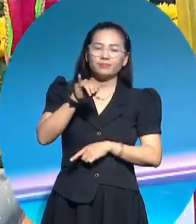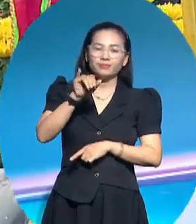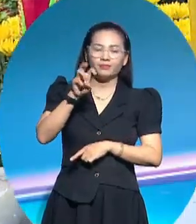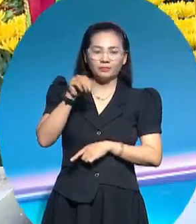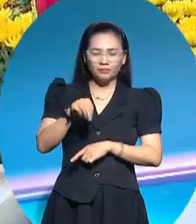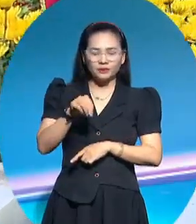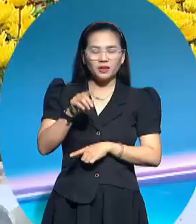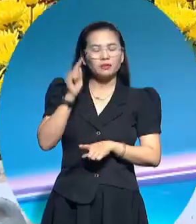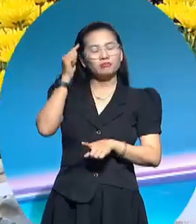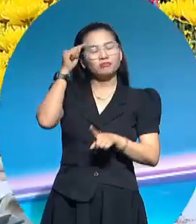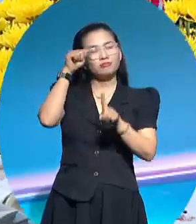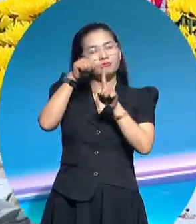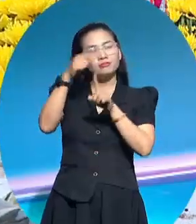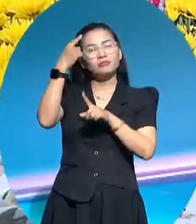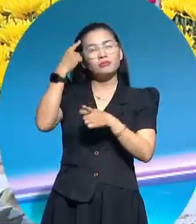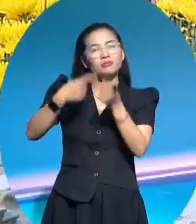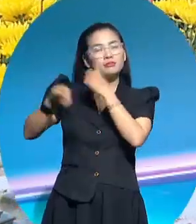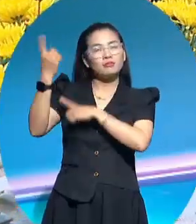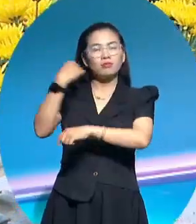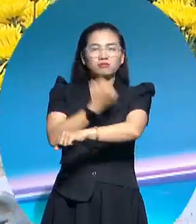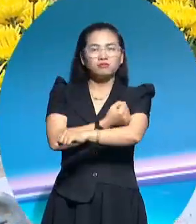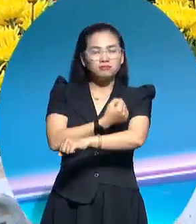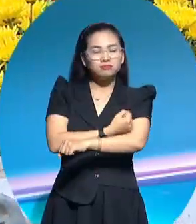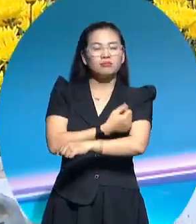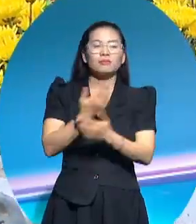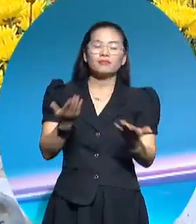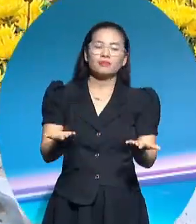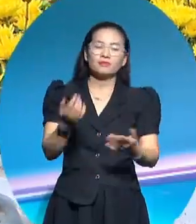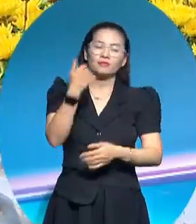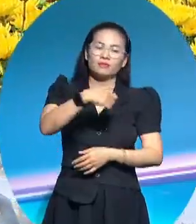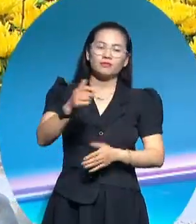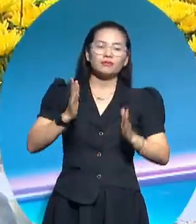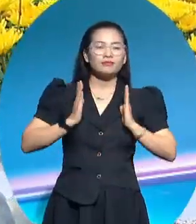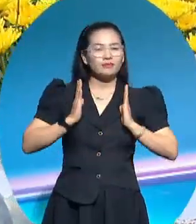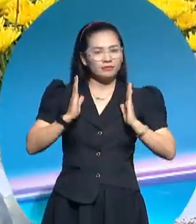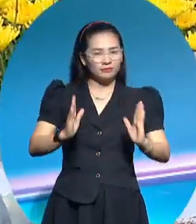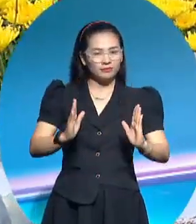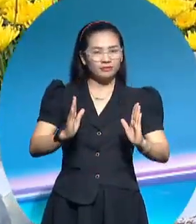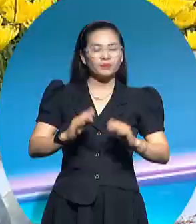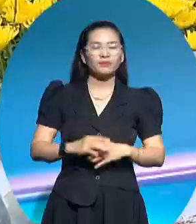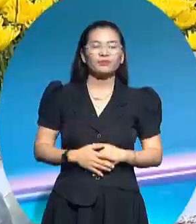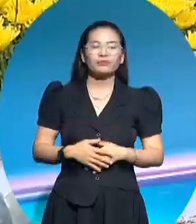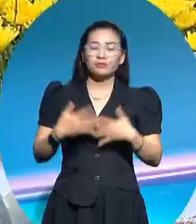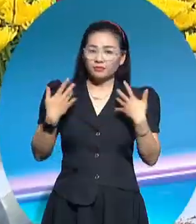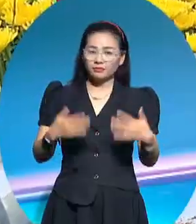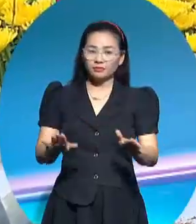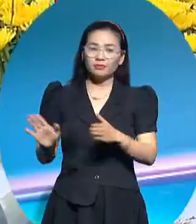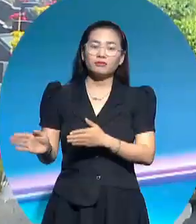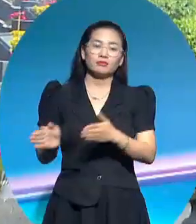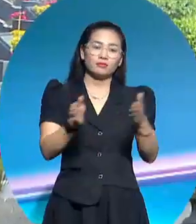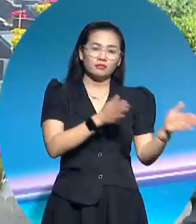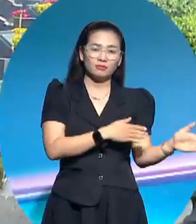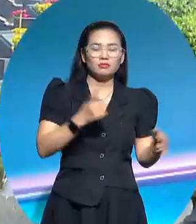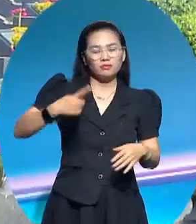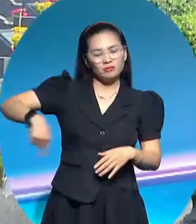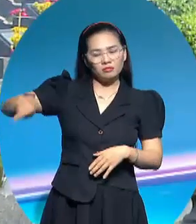xương máu vì độc lập tự do của tổ quốc và hạnh phúc của nhân dân sau lễ dân hoa dân Hương các đại biểu đã